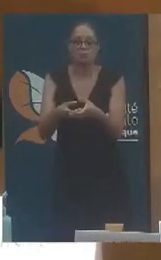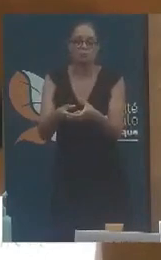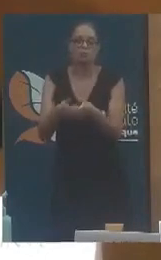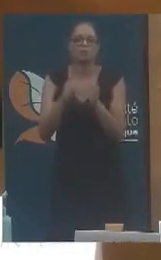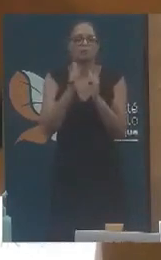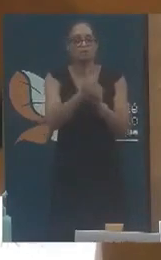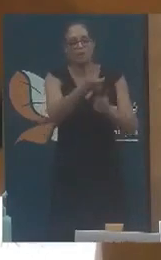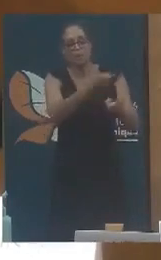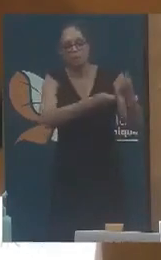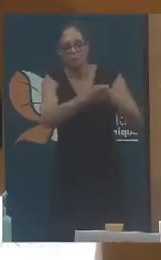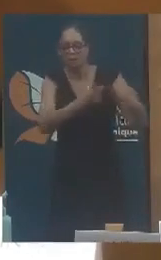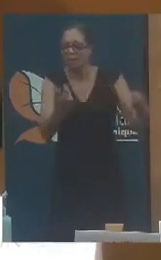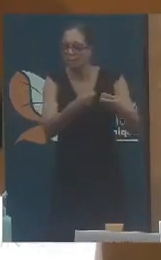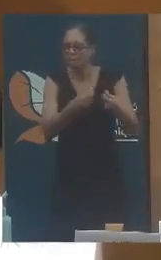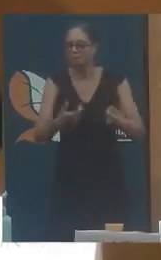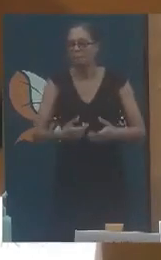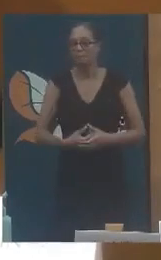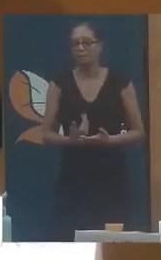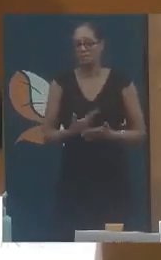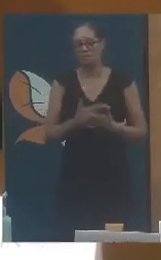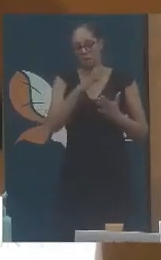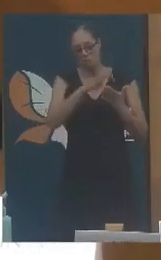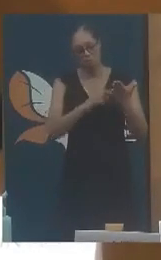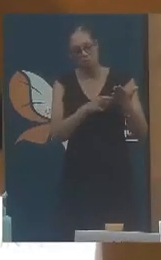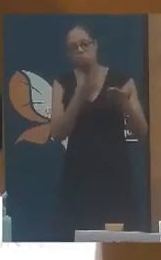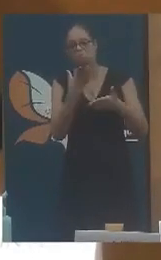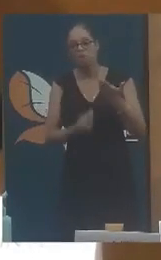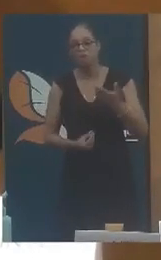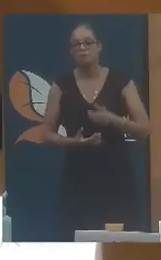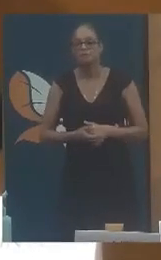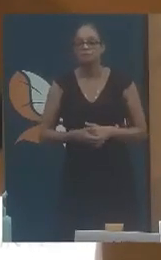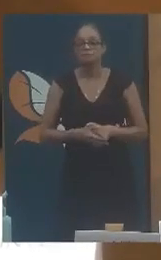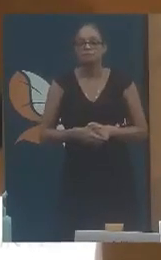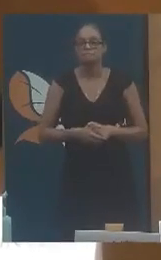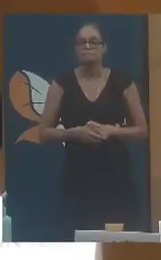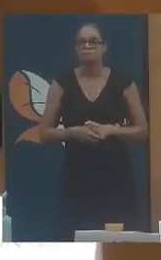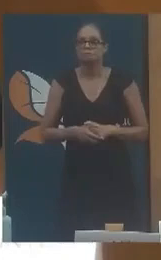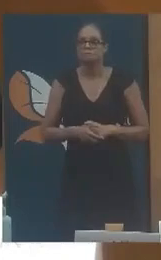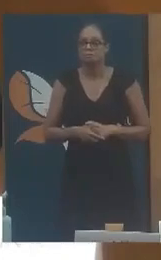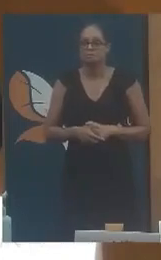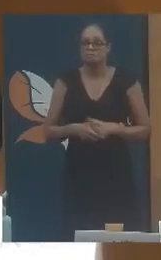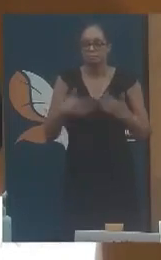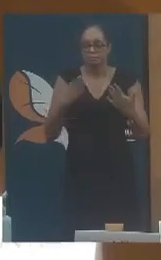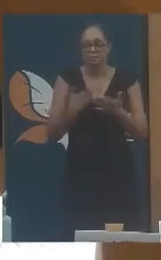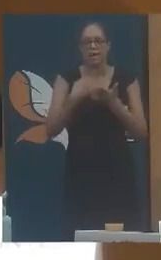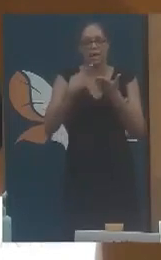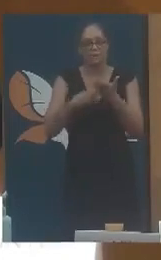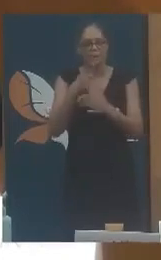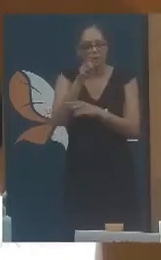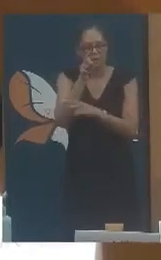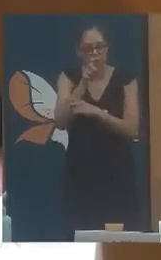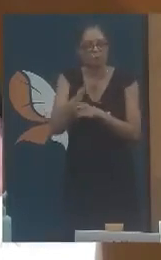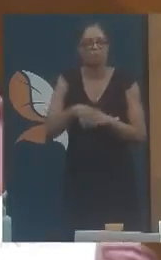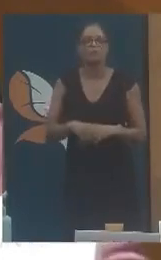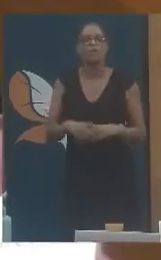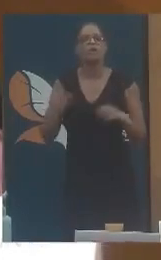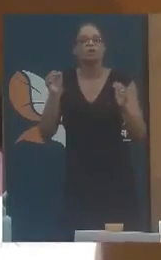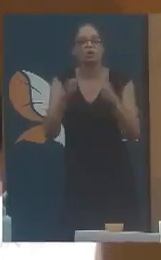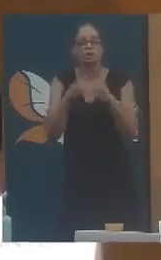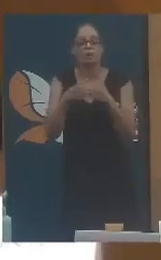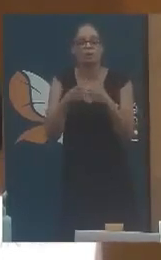l'économie. C'est la faiblesse que je trouve dans ce rapport. Merci. Alors, donc, je précise ma question. Est-ce qu'on peut nous